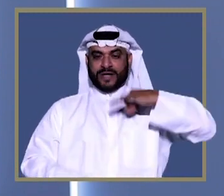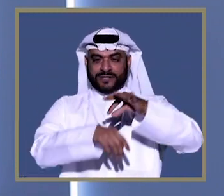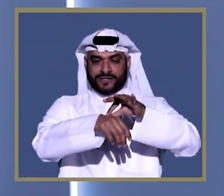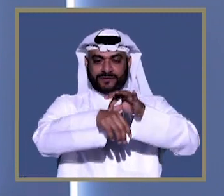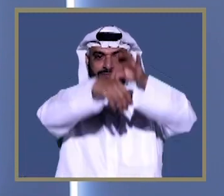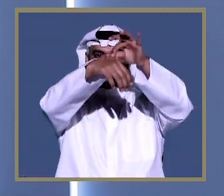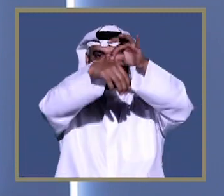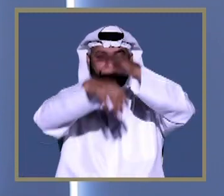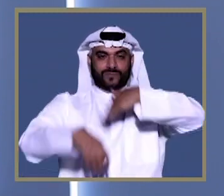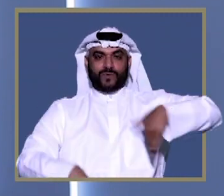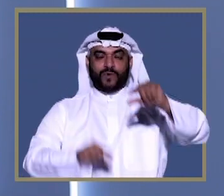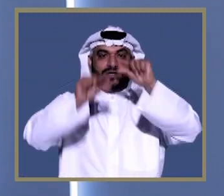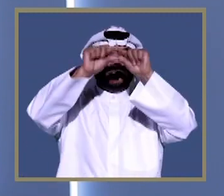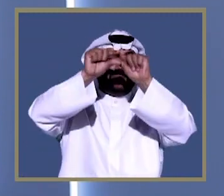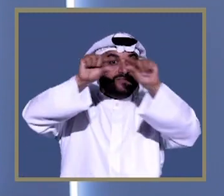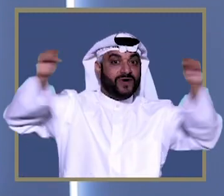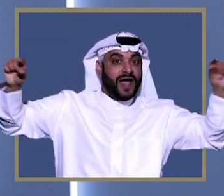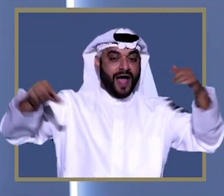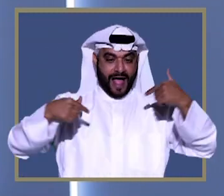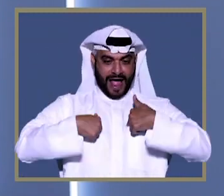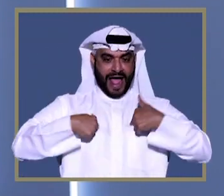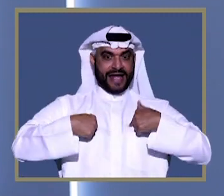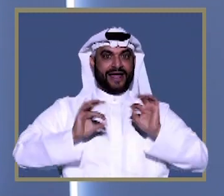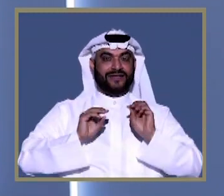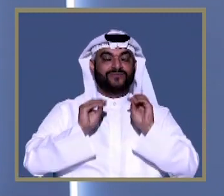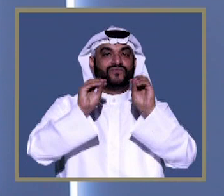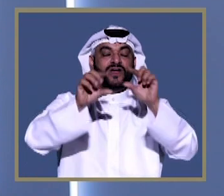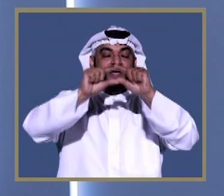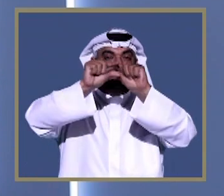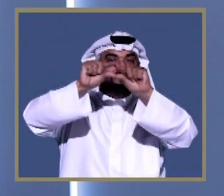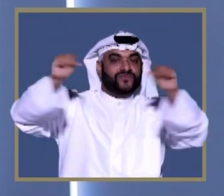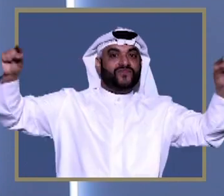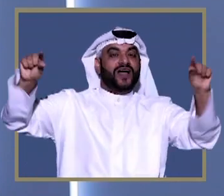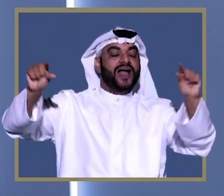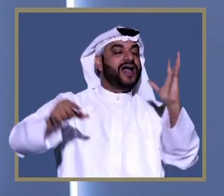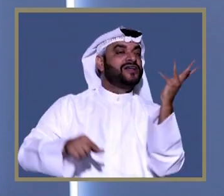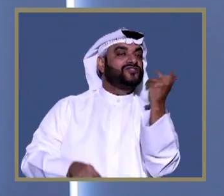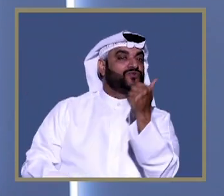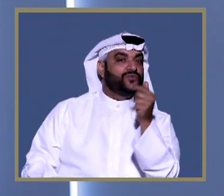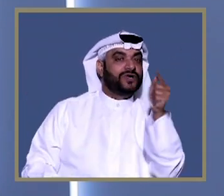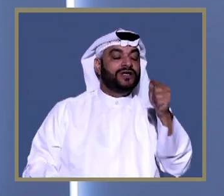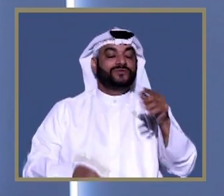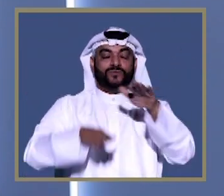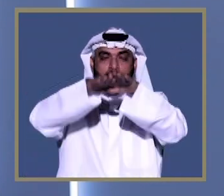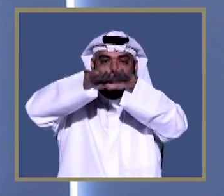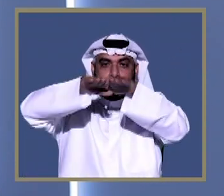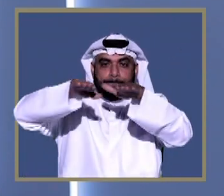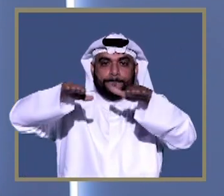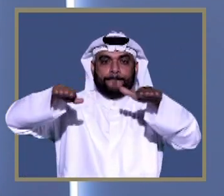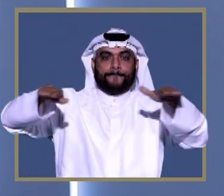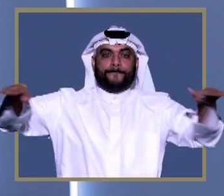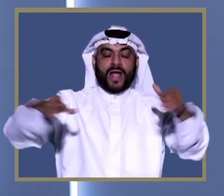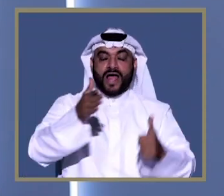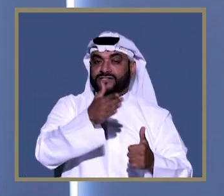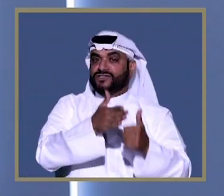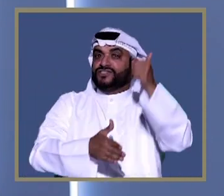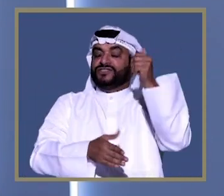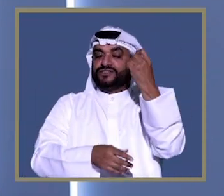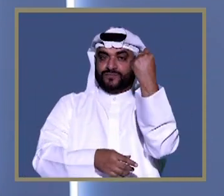المطلوب للوصول لشعارنا الذي اتخذناه في هذه الحملة الانتخابية، وهو